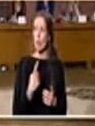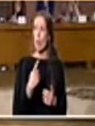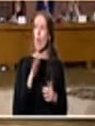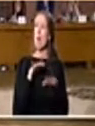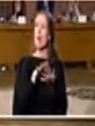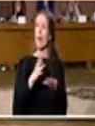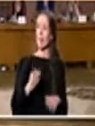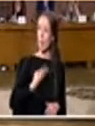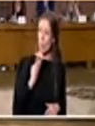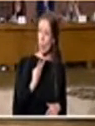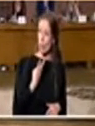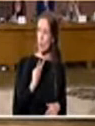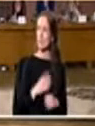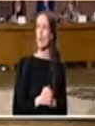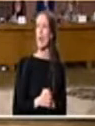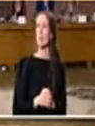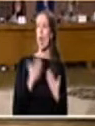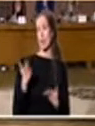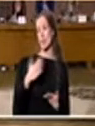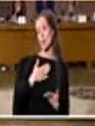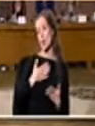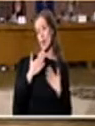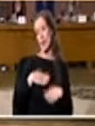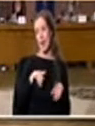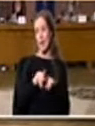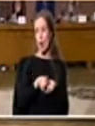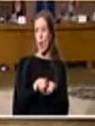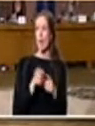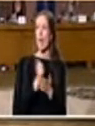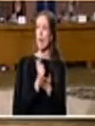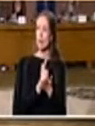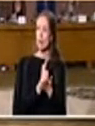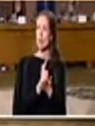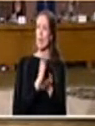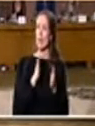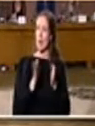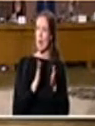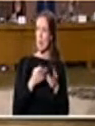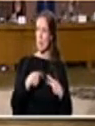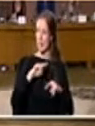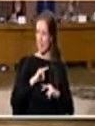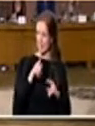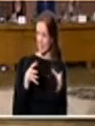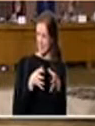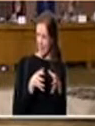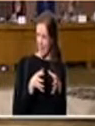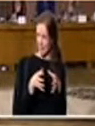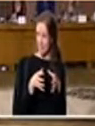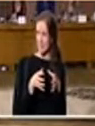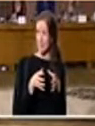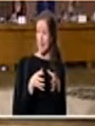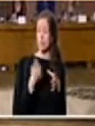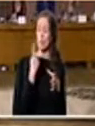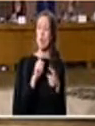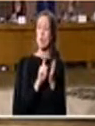ponosa. Ovde su i naše dragi kolege iz LGBTI zajednice, sa kojima smo u